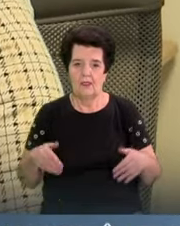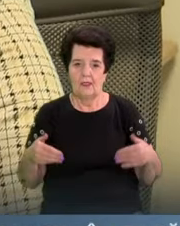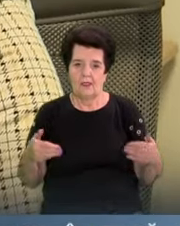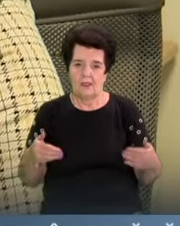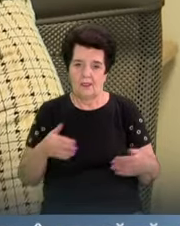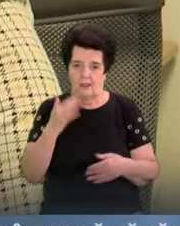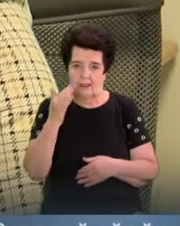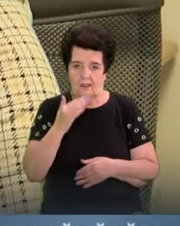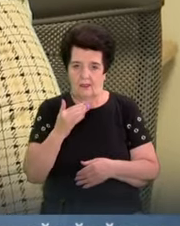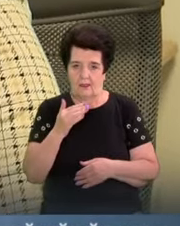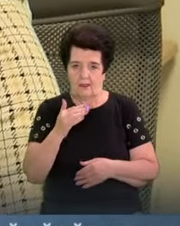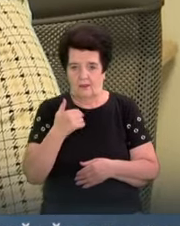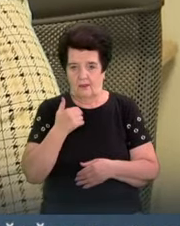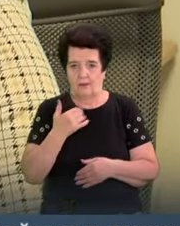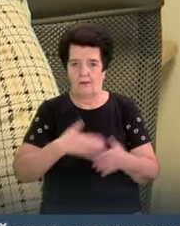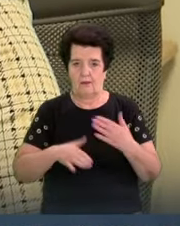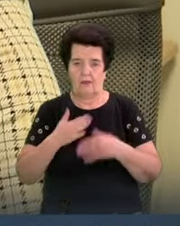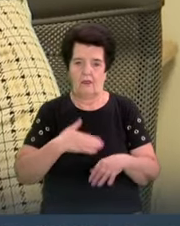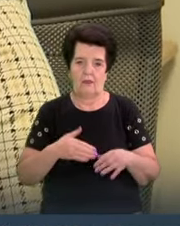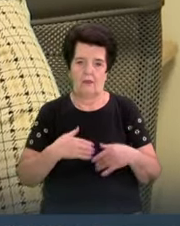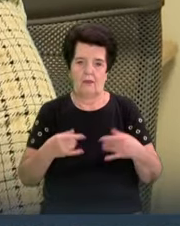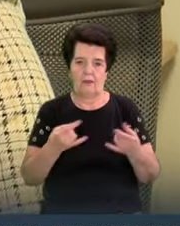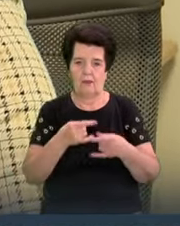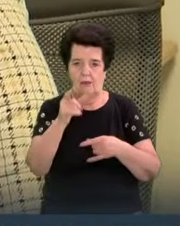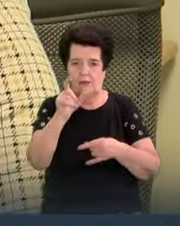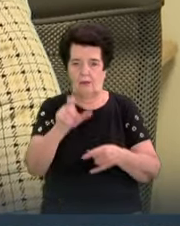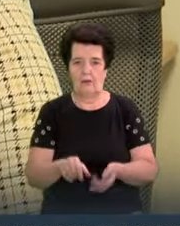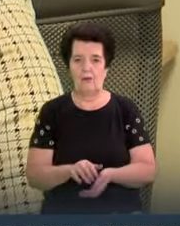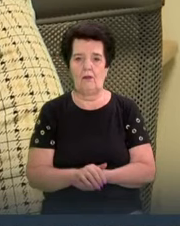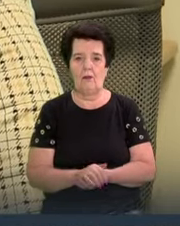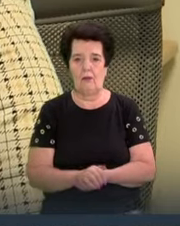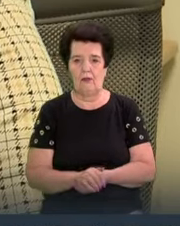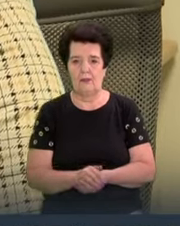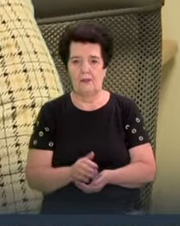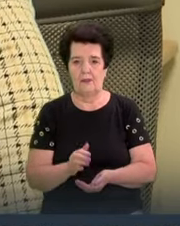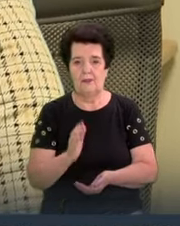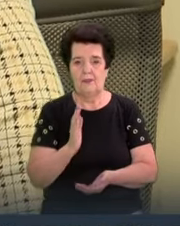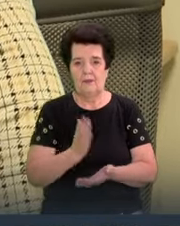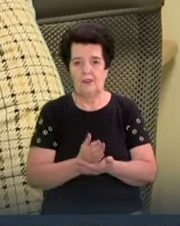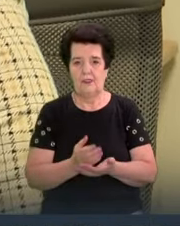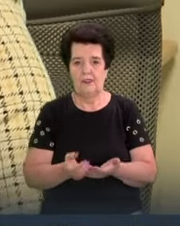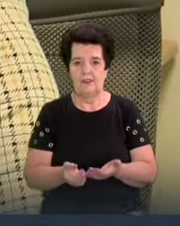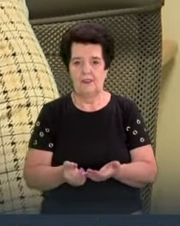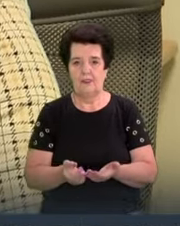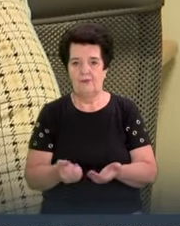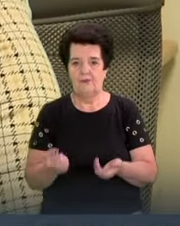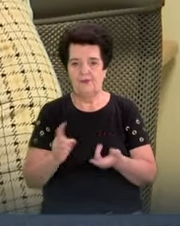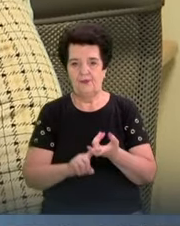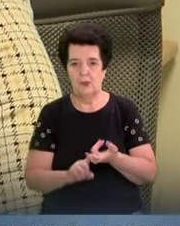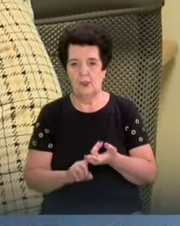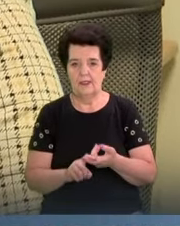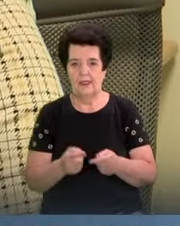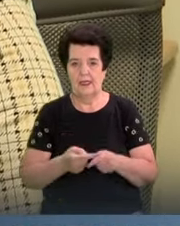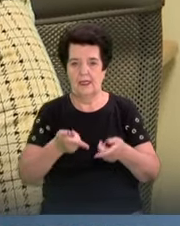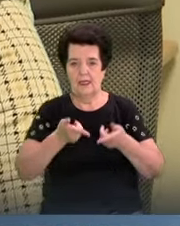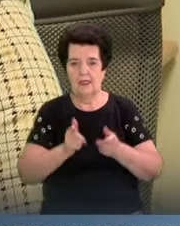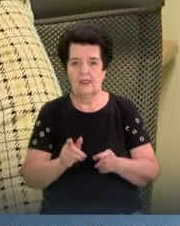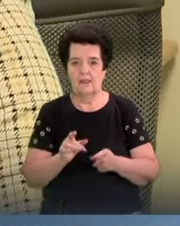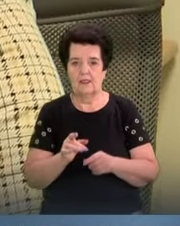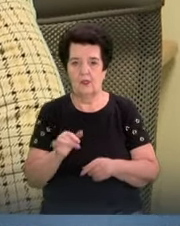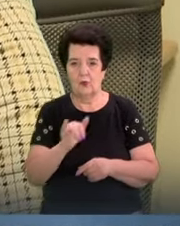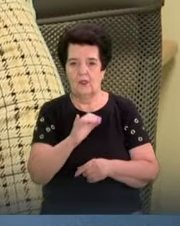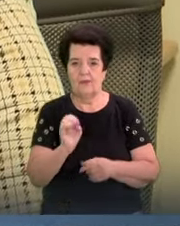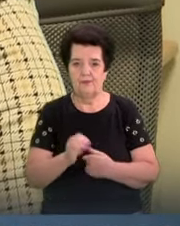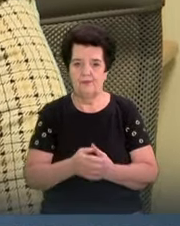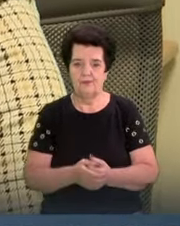că telespectatorii noștri, dar și radioascultătorii, vor avea ocazia să fie conectați la realitățile din Uniunea